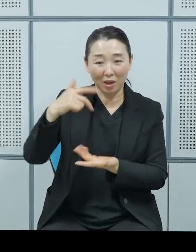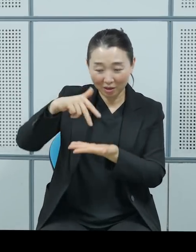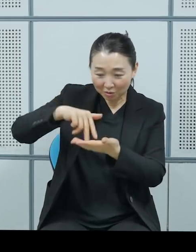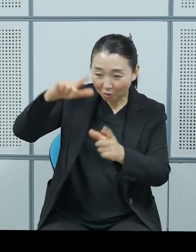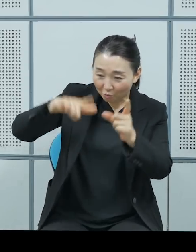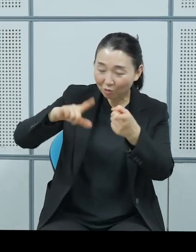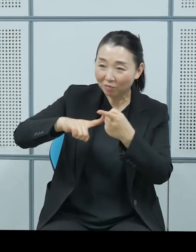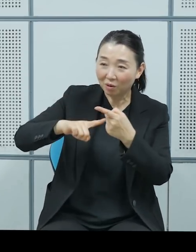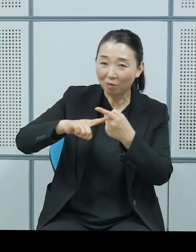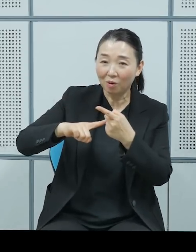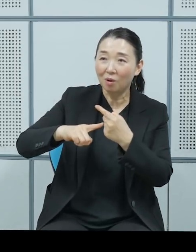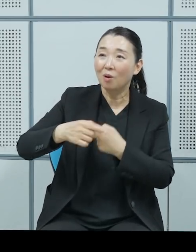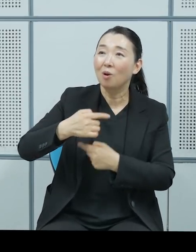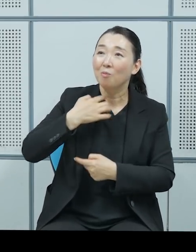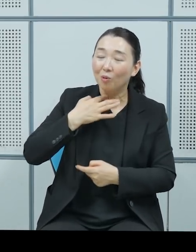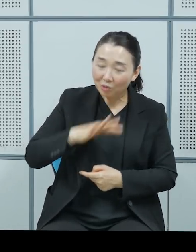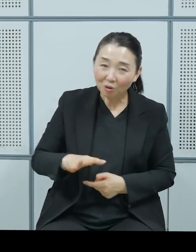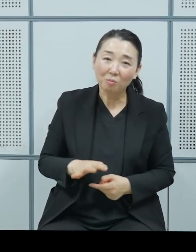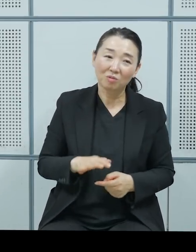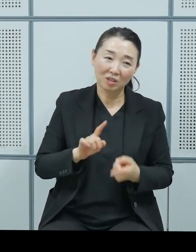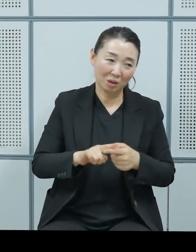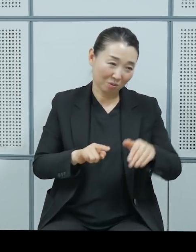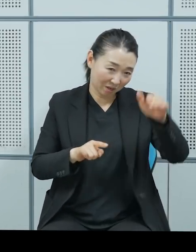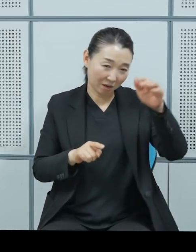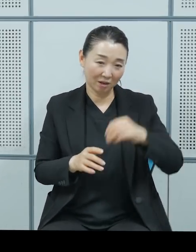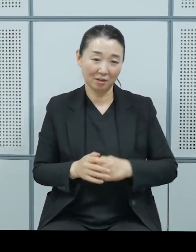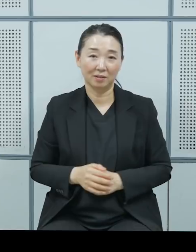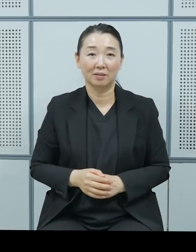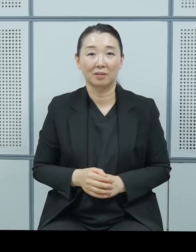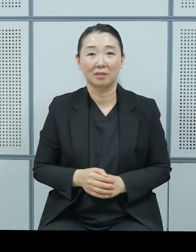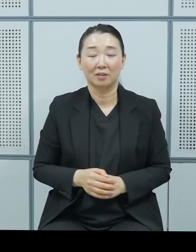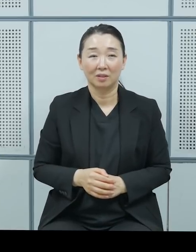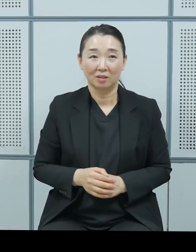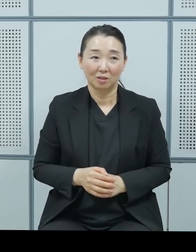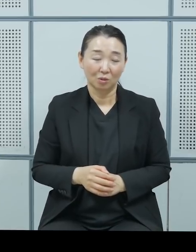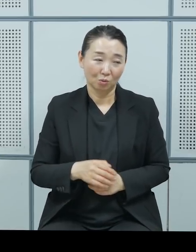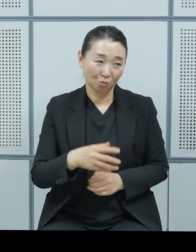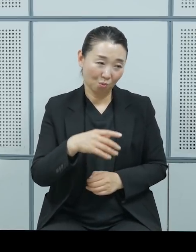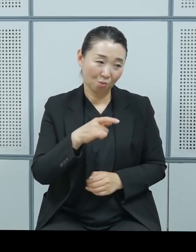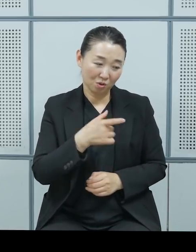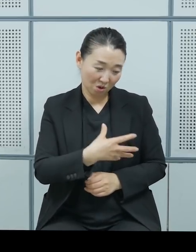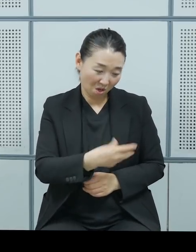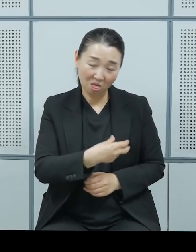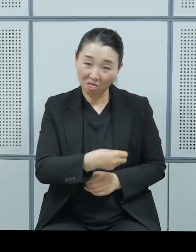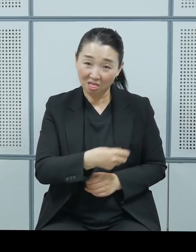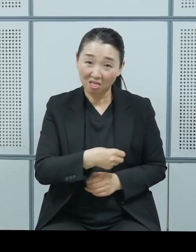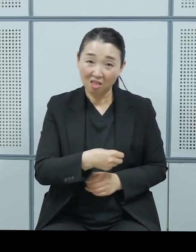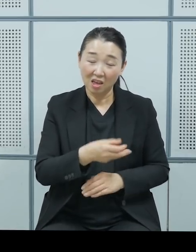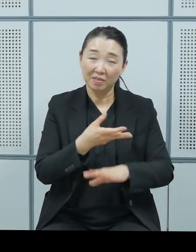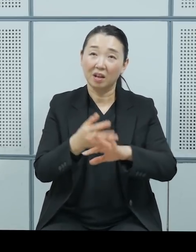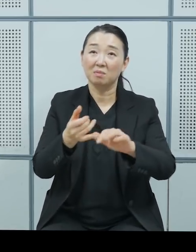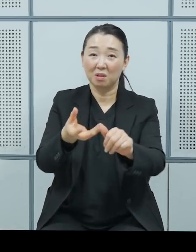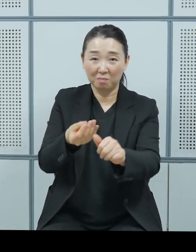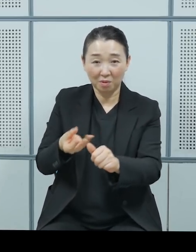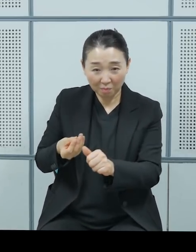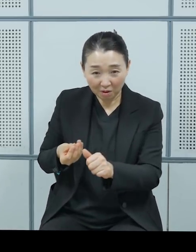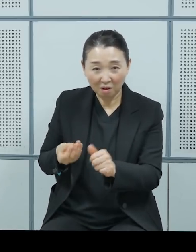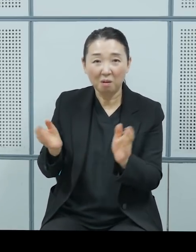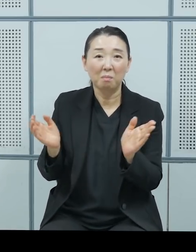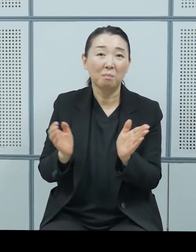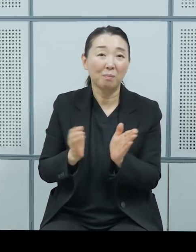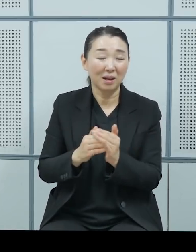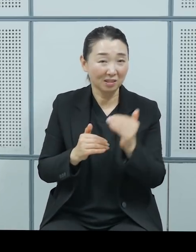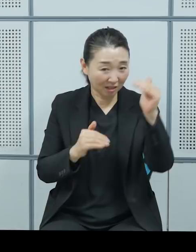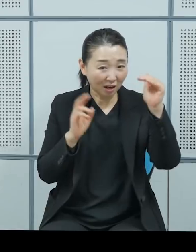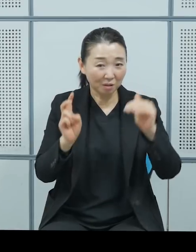본 적이 없이 자랐고 우리 그 뭐 모유 동량이라고 네네. 하는데 네. 젖동량이라고도 하고 그렇죠. 정말 그렇게 자랐을 거 아니에요.